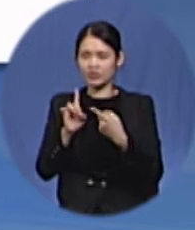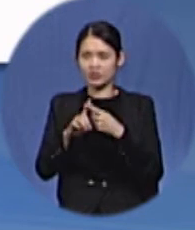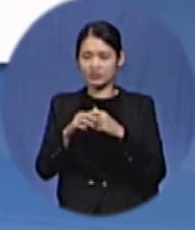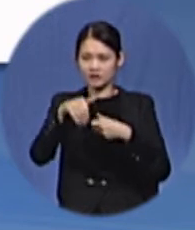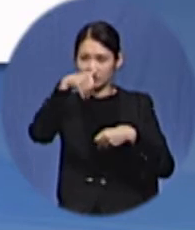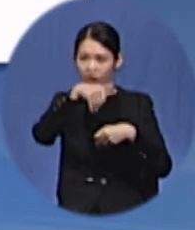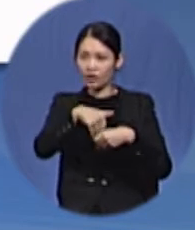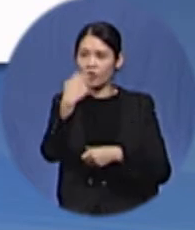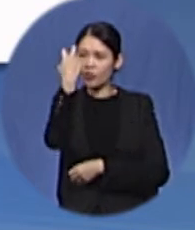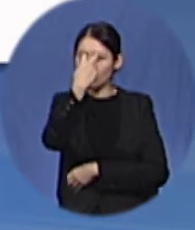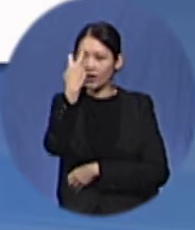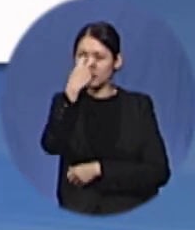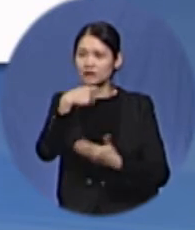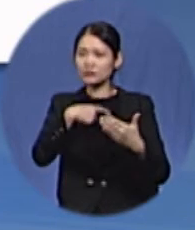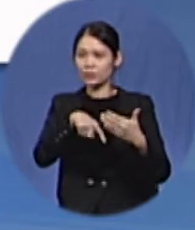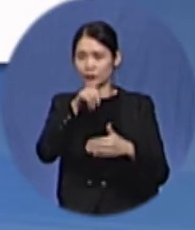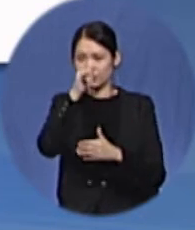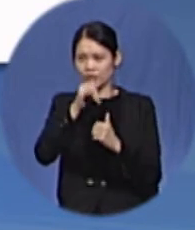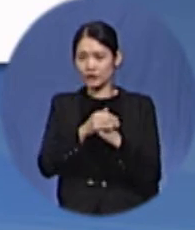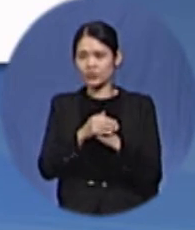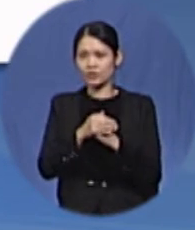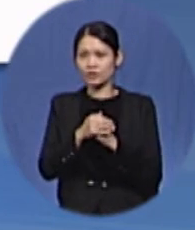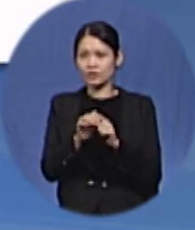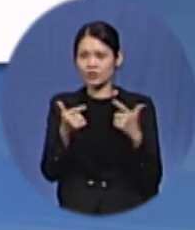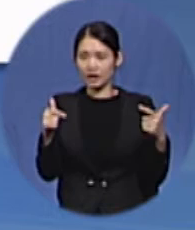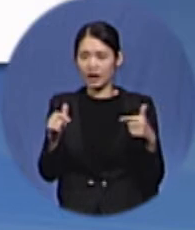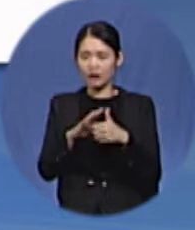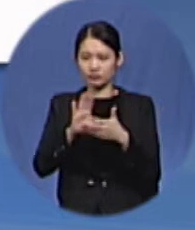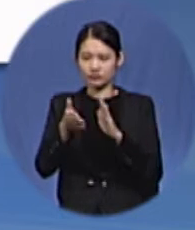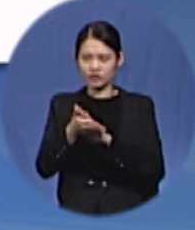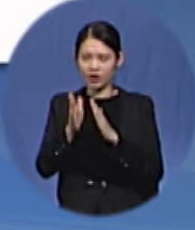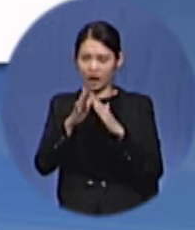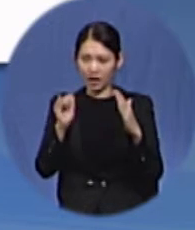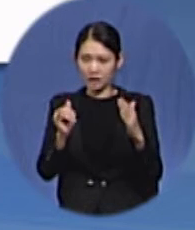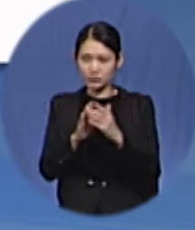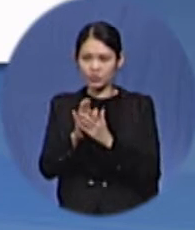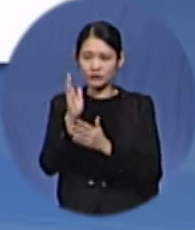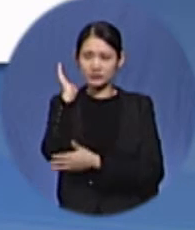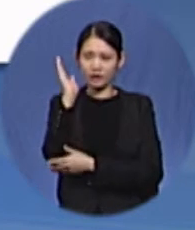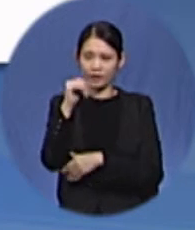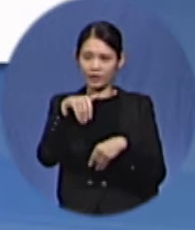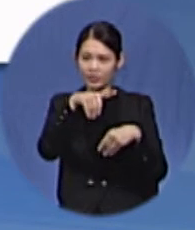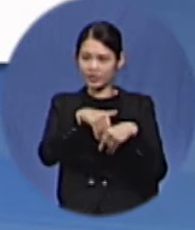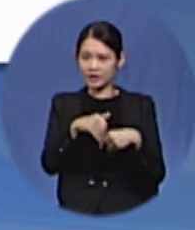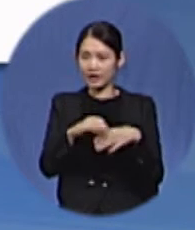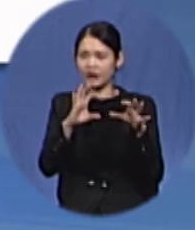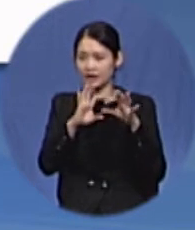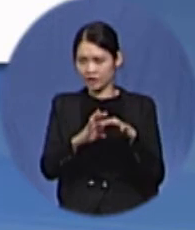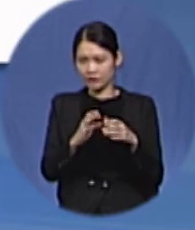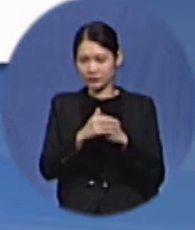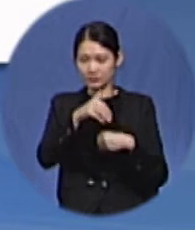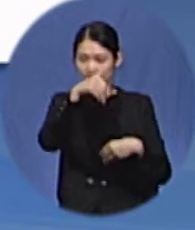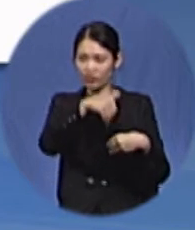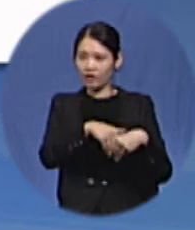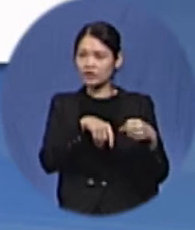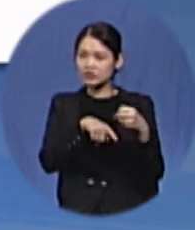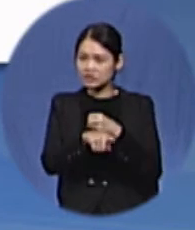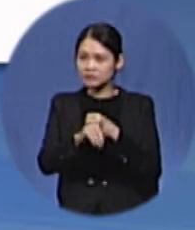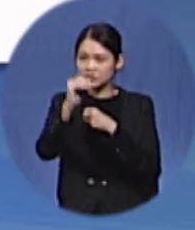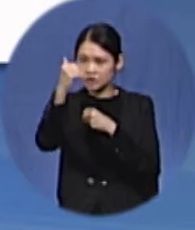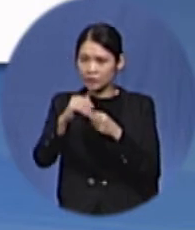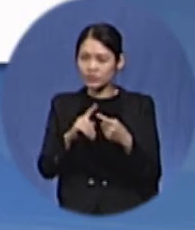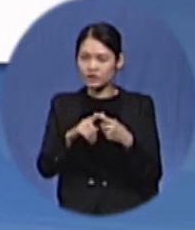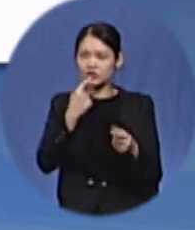교육을 실시했습니다. 교육은 다문화 가족의 선거 이야기라는 주제로 선거의 의미와 절차 등에 대해